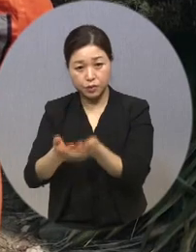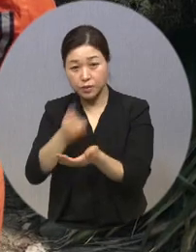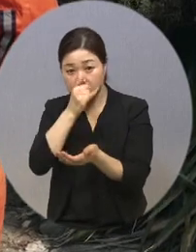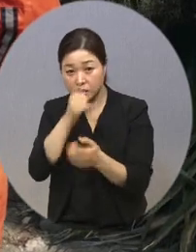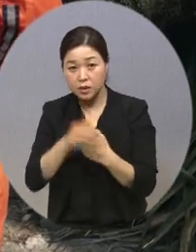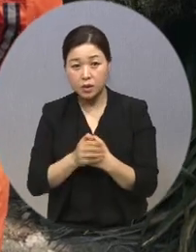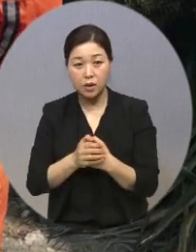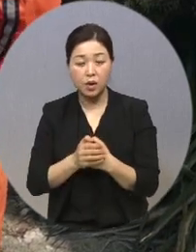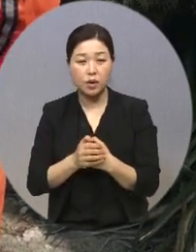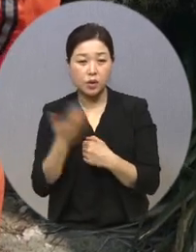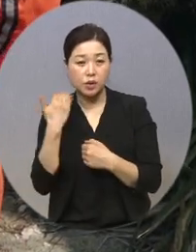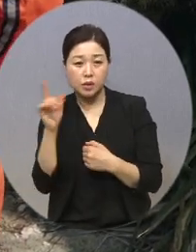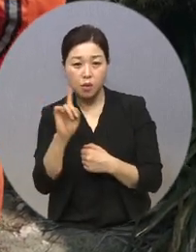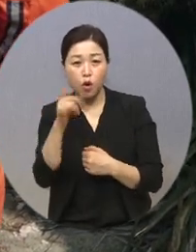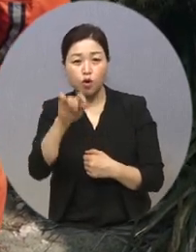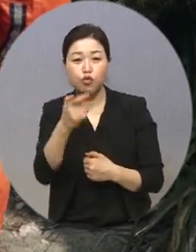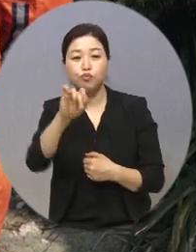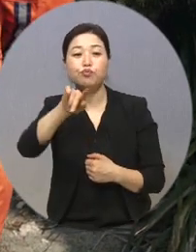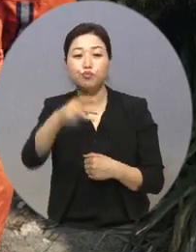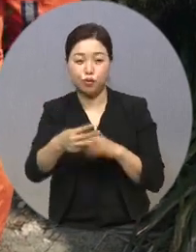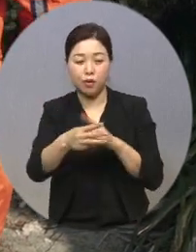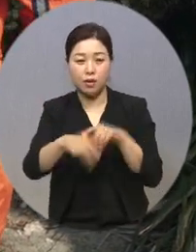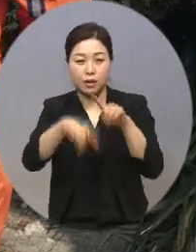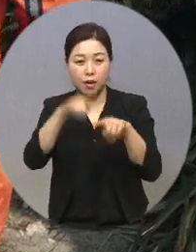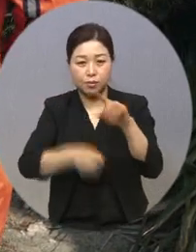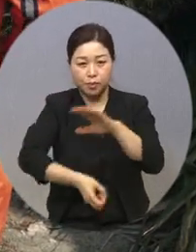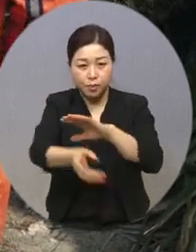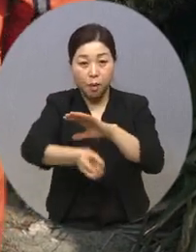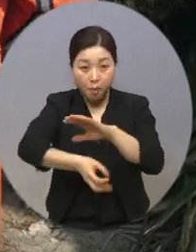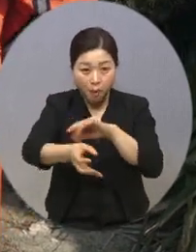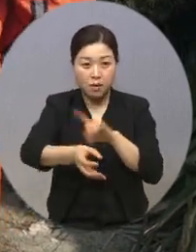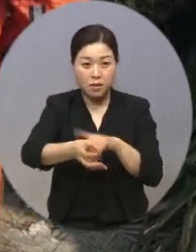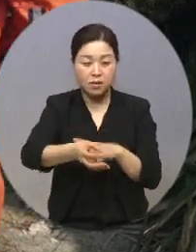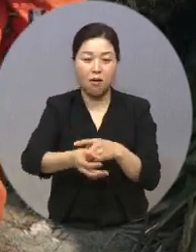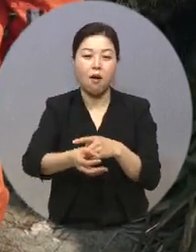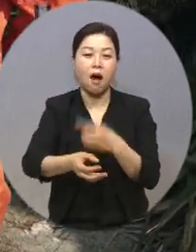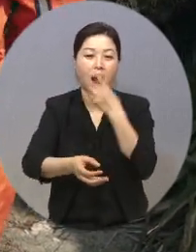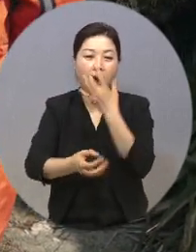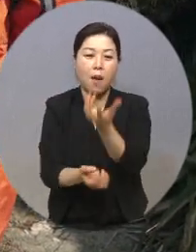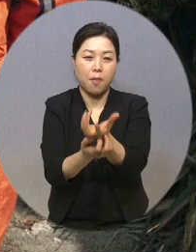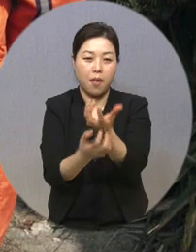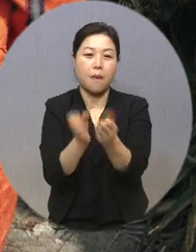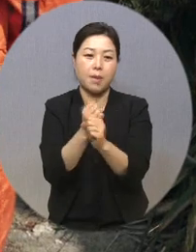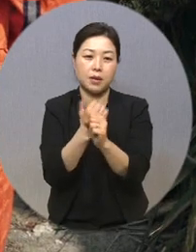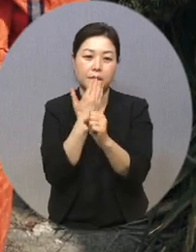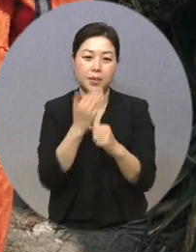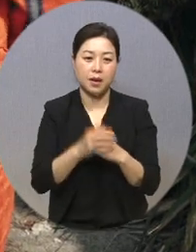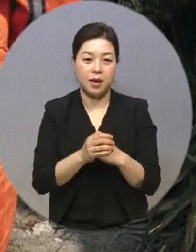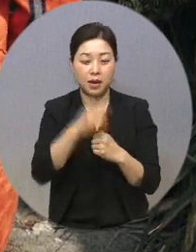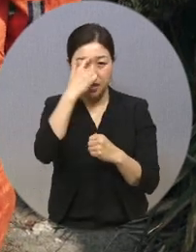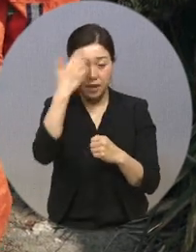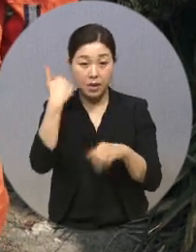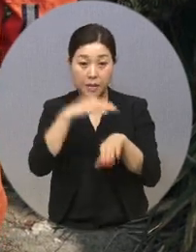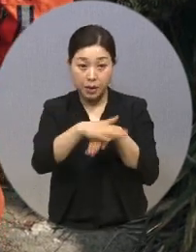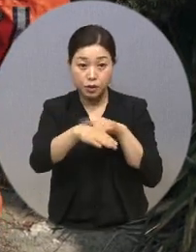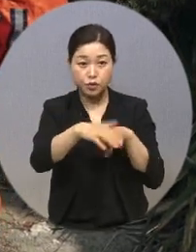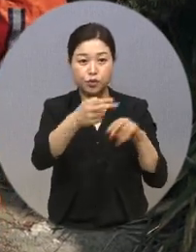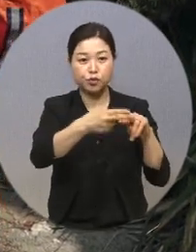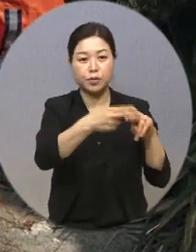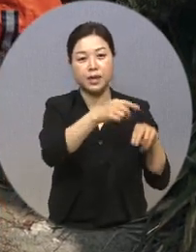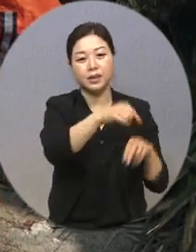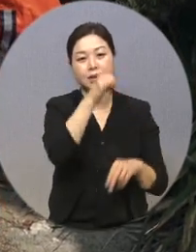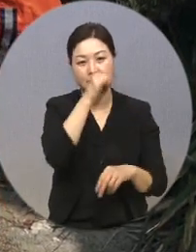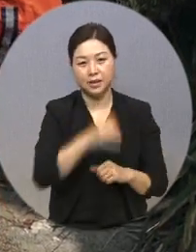옛말로 군불 뗀다고 그러잖아. 군불. 직접 불을 때워서 밥을 해먹을 수 있어. 오, 진짜요? 아, 주방이 아예 옛날 방식이구나. 살려놨어요.